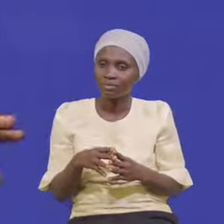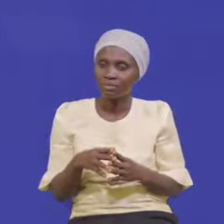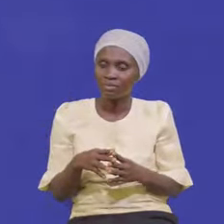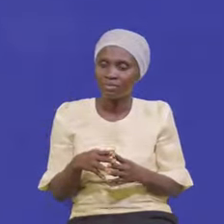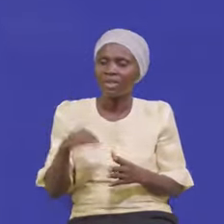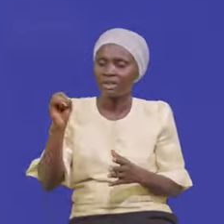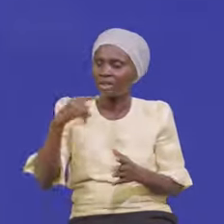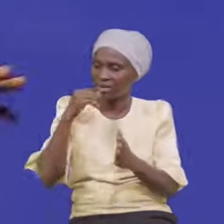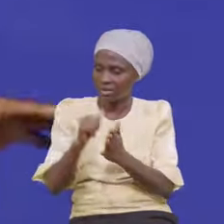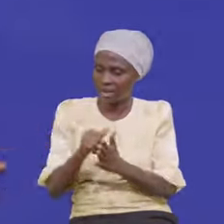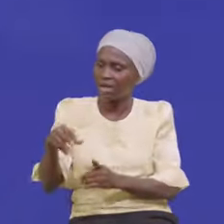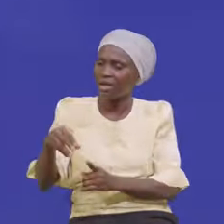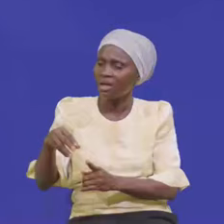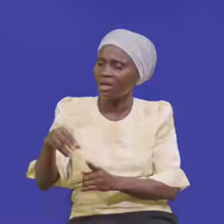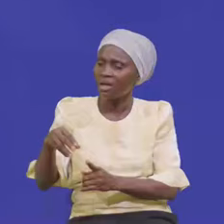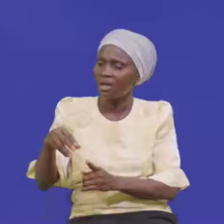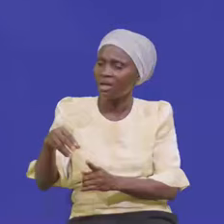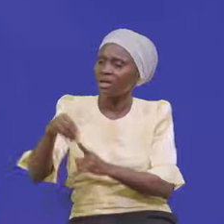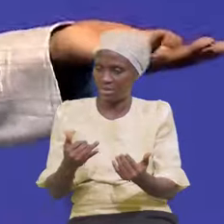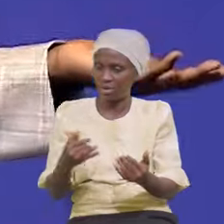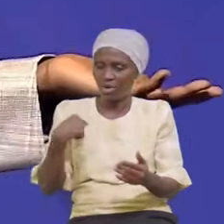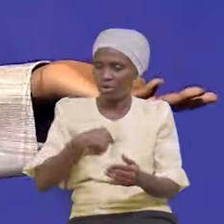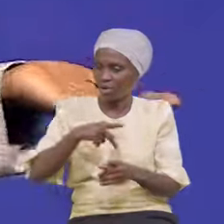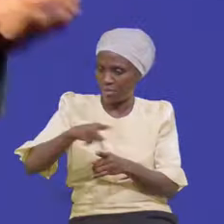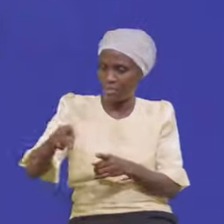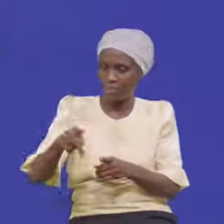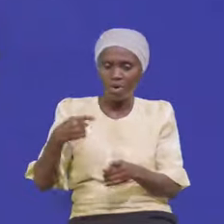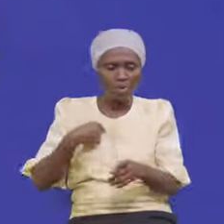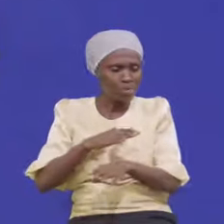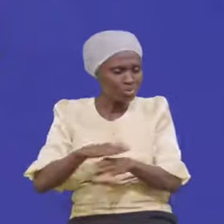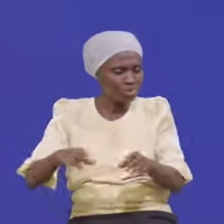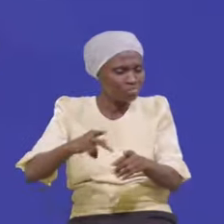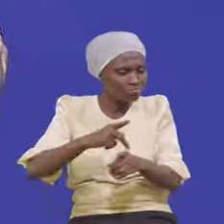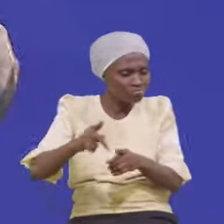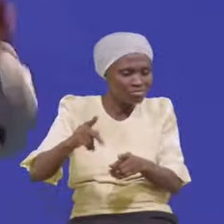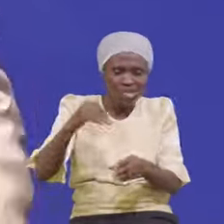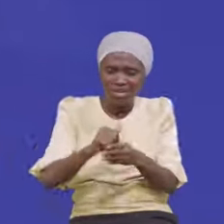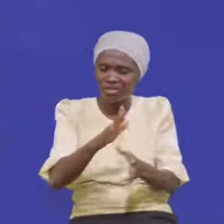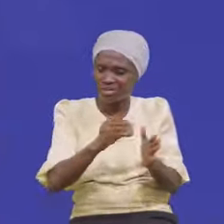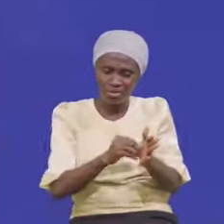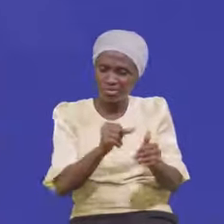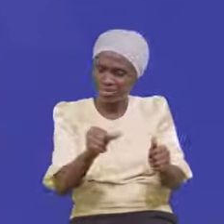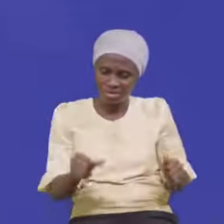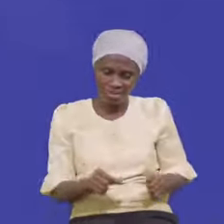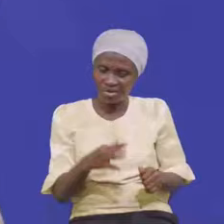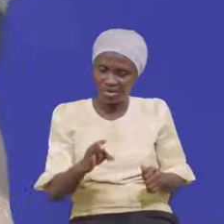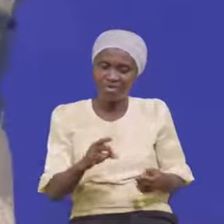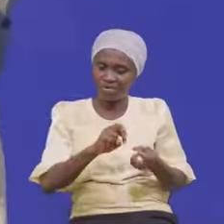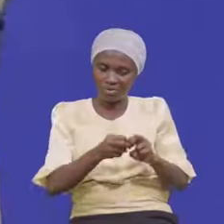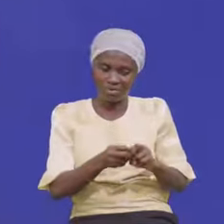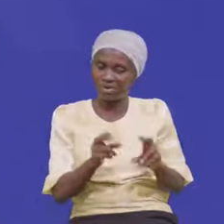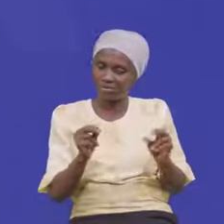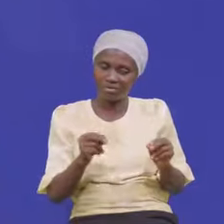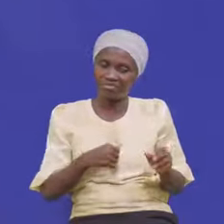yes, a special hospital, specialized, but we don't specialize in your area of concern. ఇక్కడ